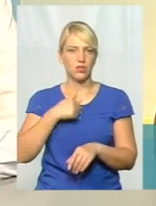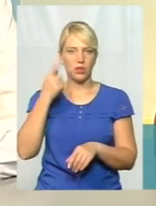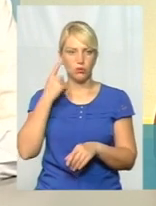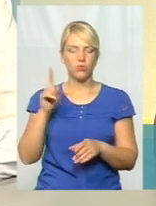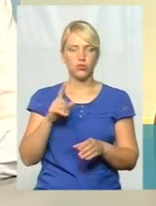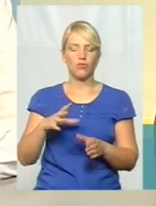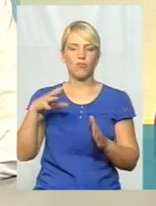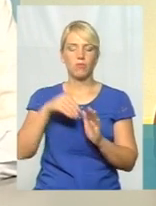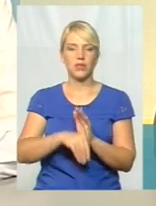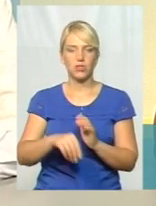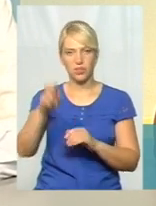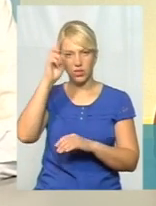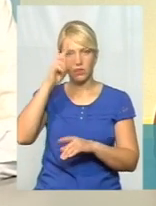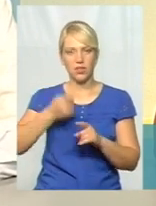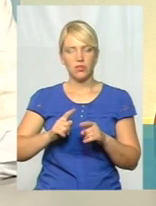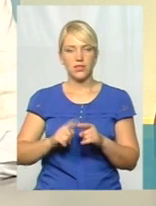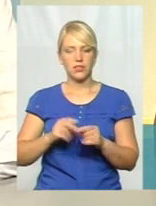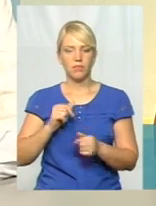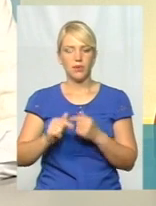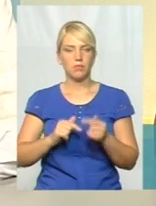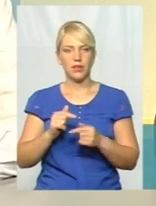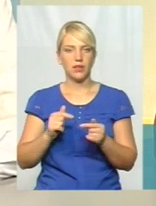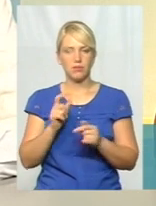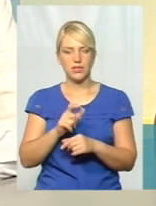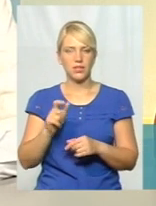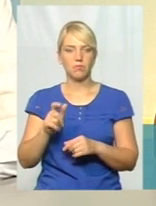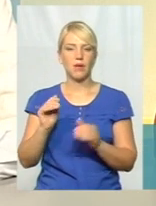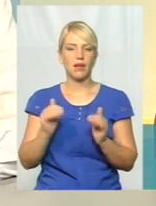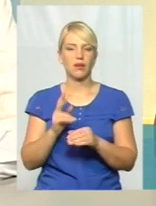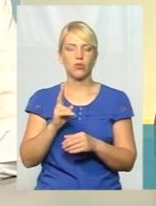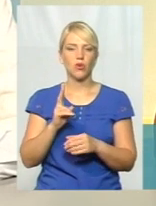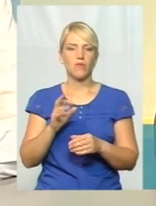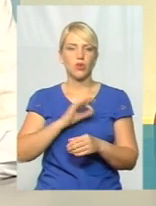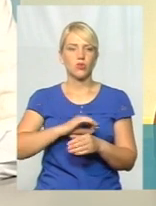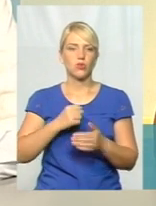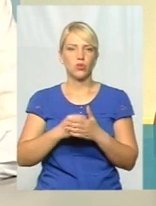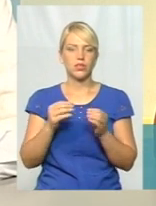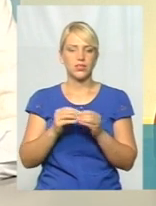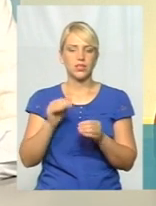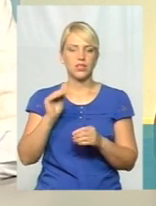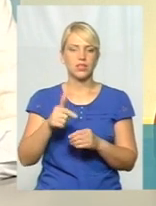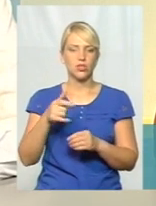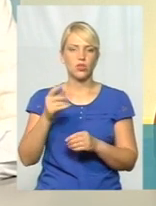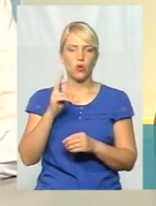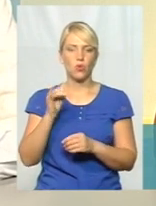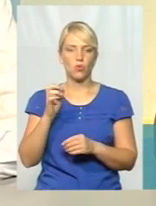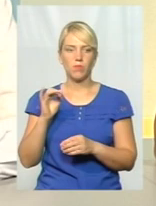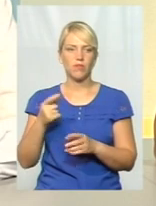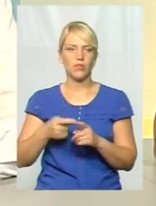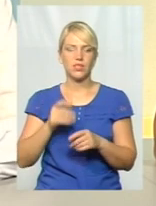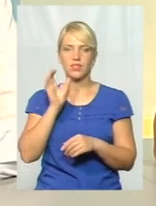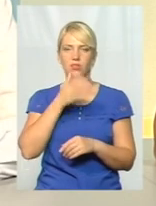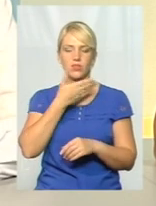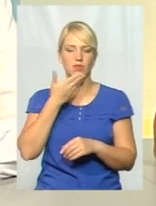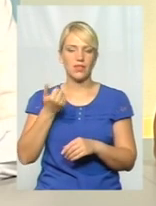межах держави оці підприємці малі, які використовують до 10 тисяч кубів, вони не впливають серйозно на баланс газу.